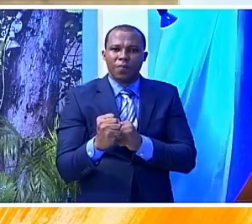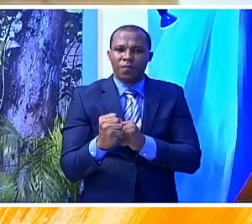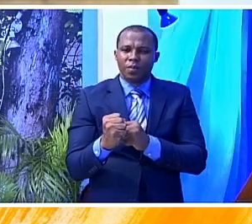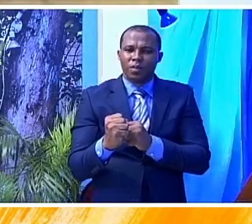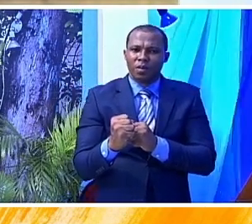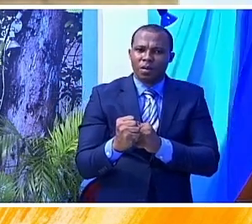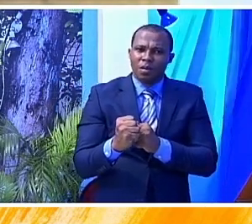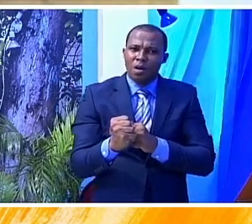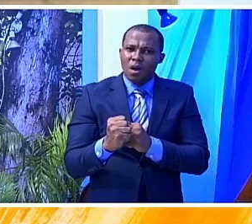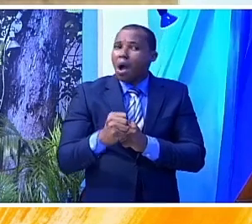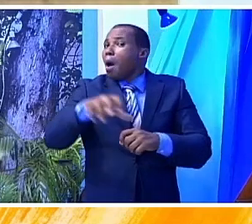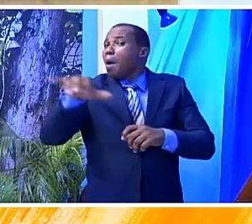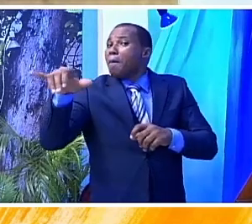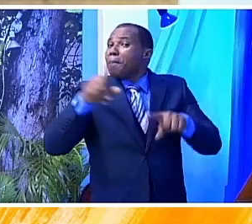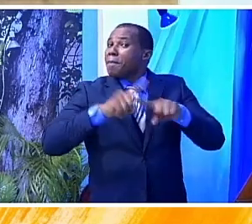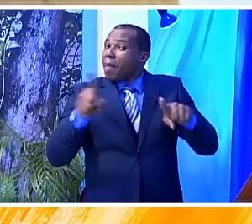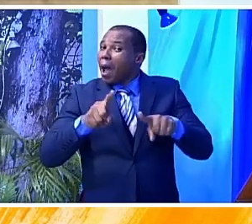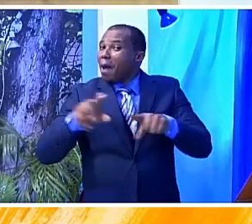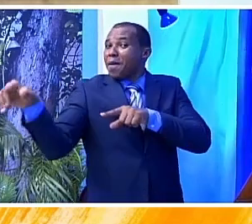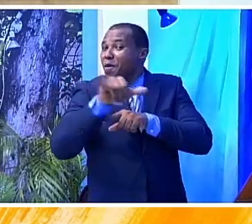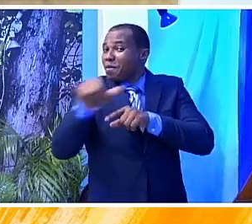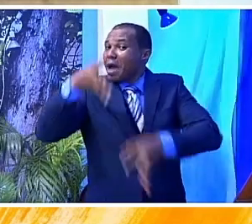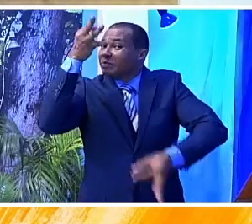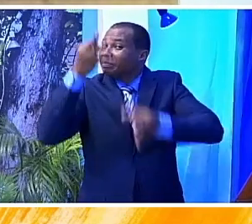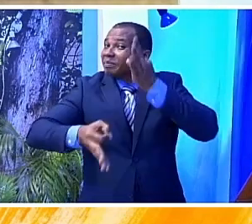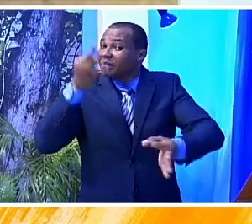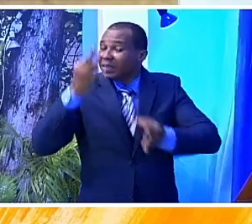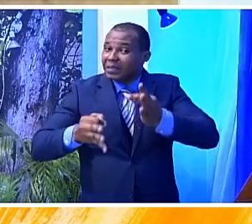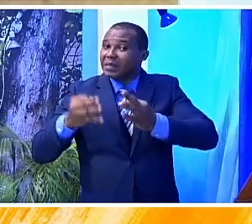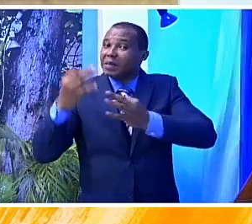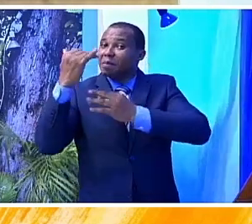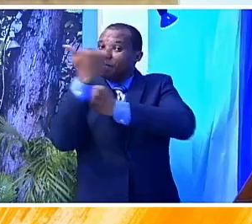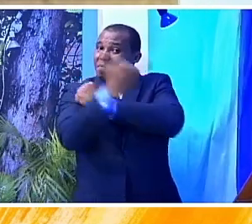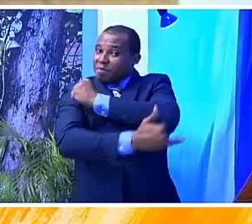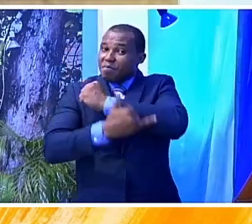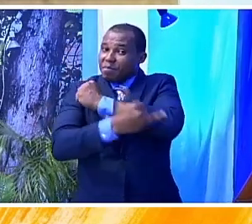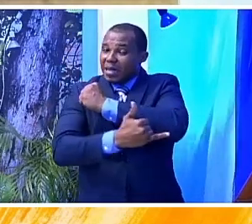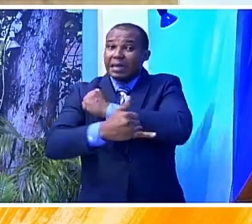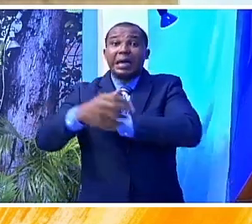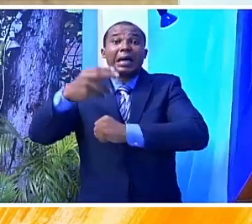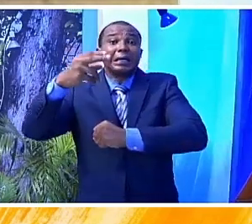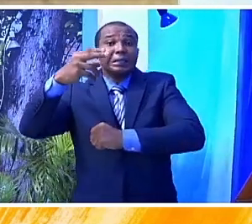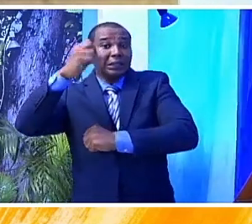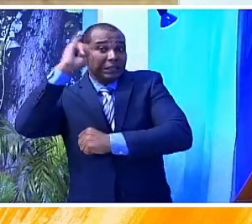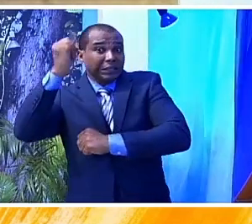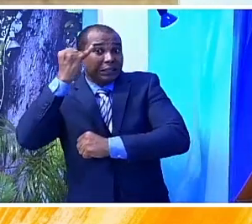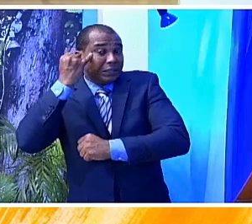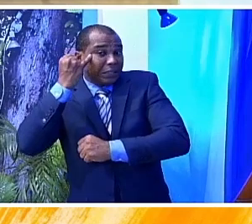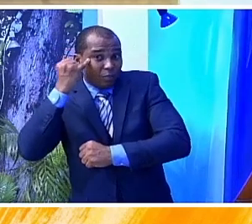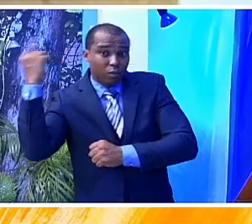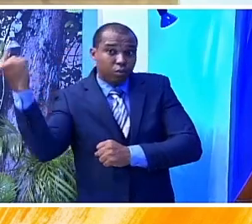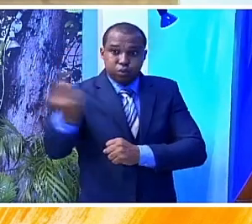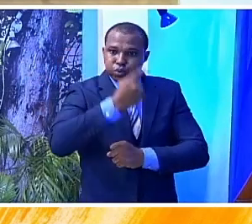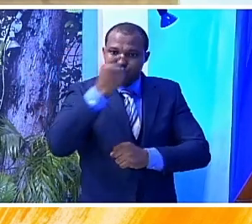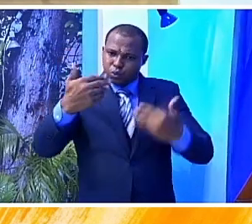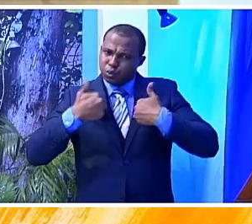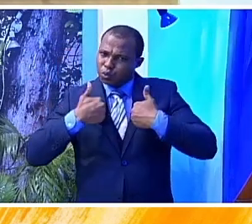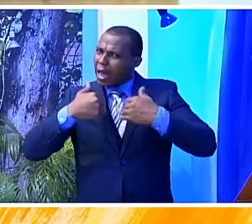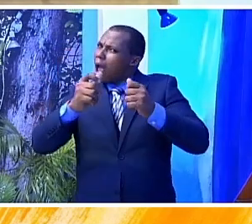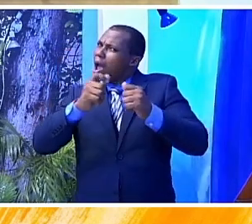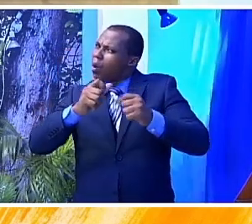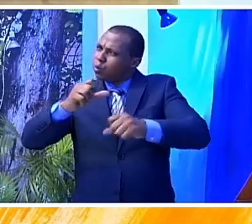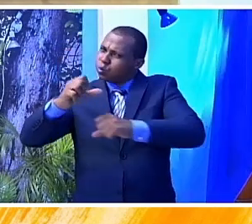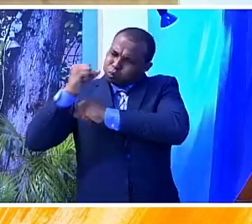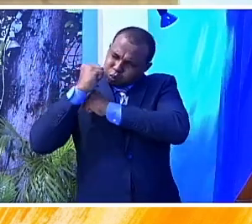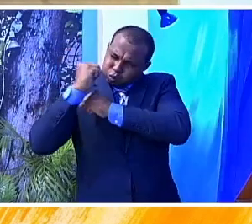volume, grosse magnitude secousse qui est en premier problème. Non. C'est nous qui problème en premier. Parce que